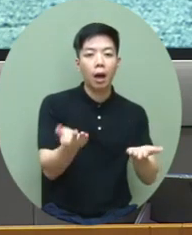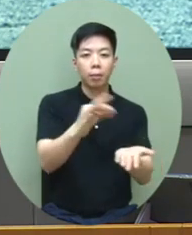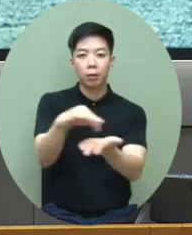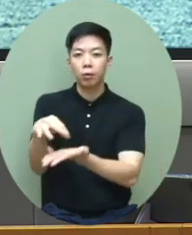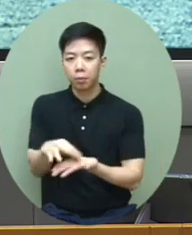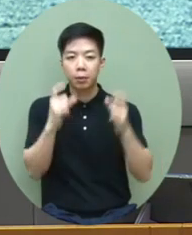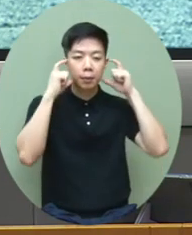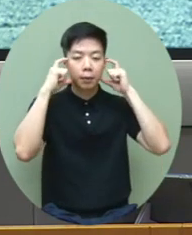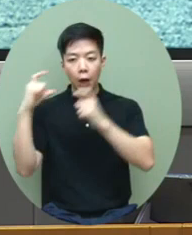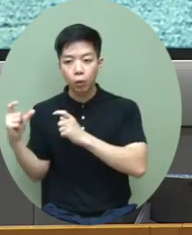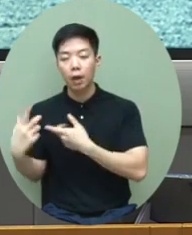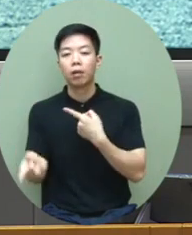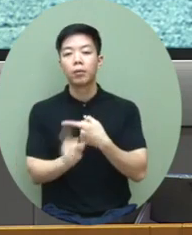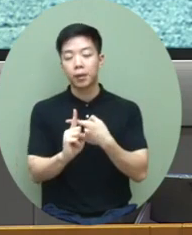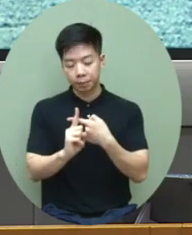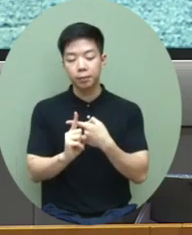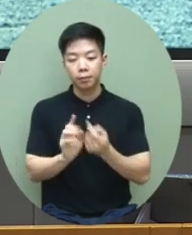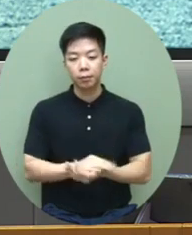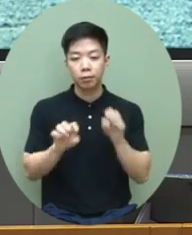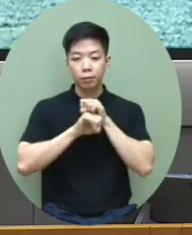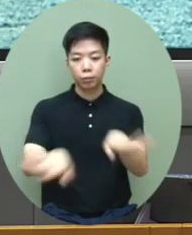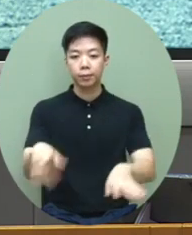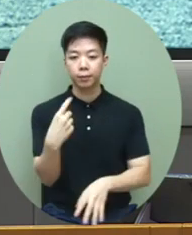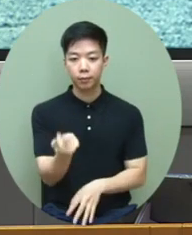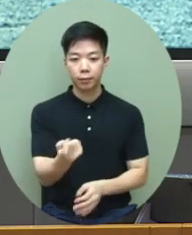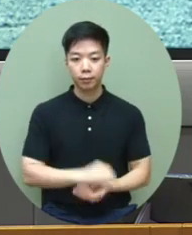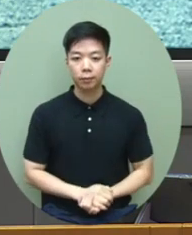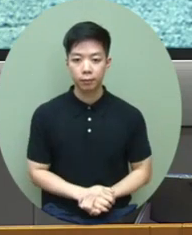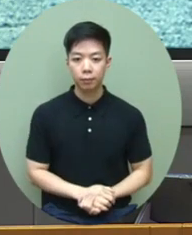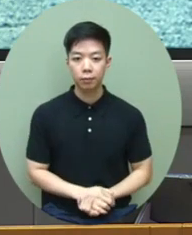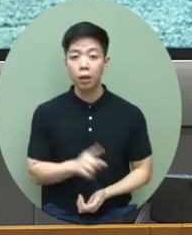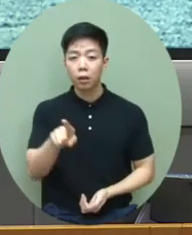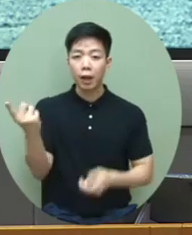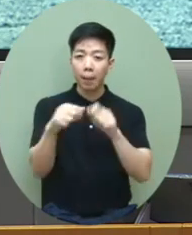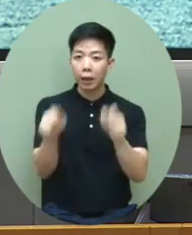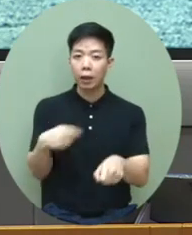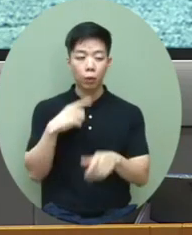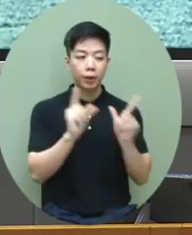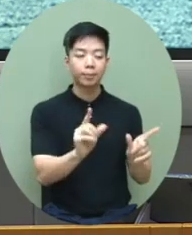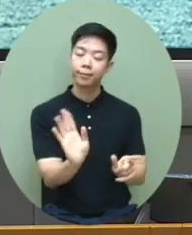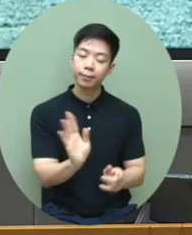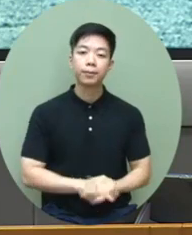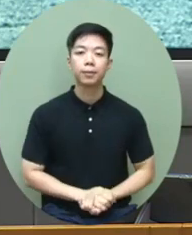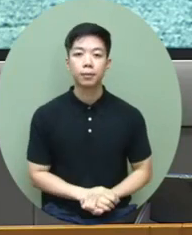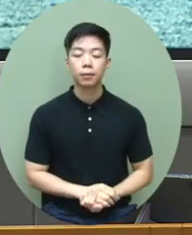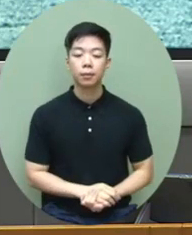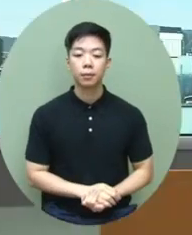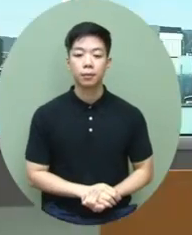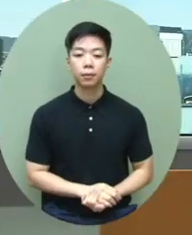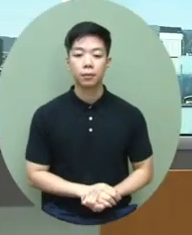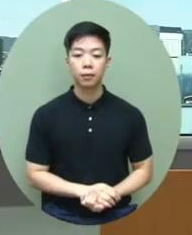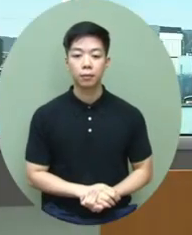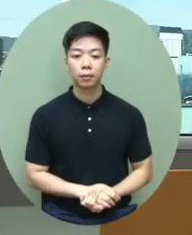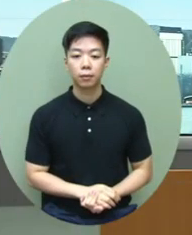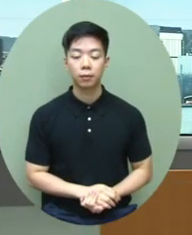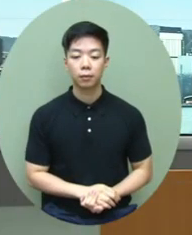較高危嘅，咁就係容易傳播。其他嗰啲我就冇補充。 下一題，右手邊